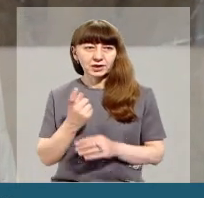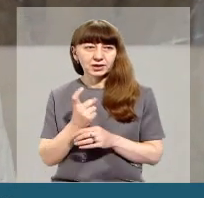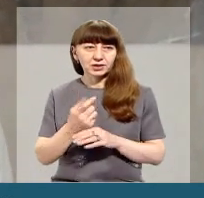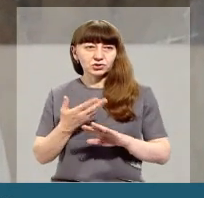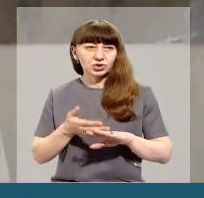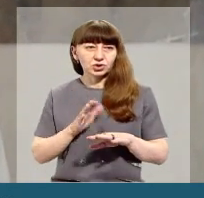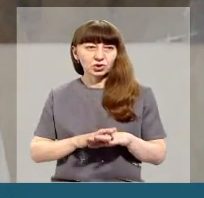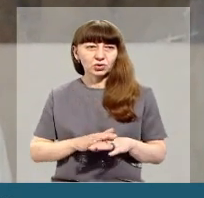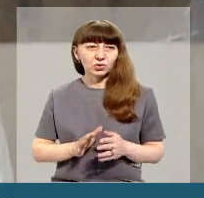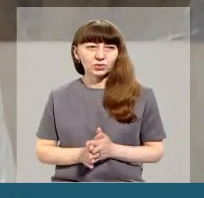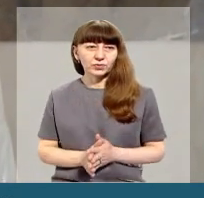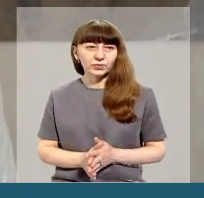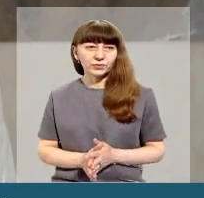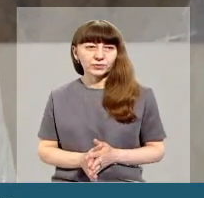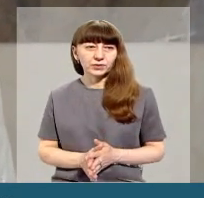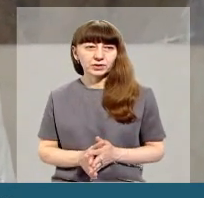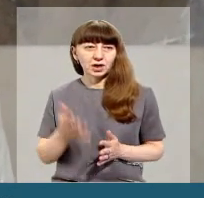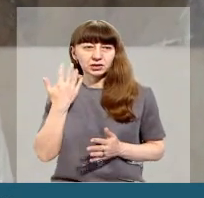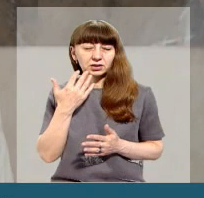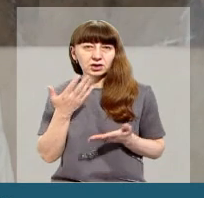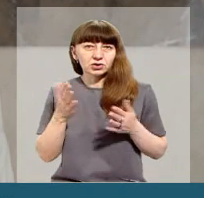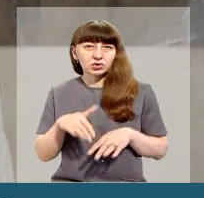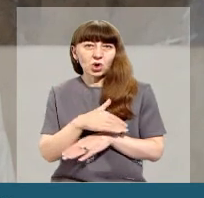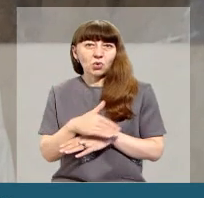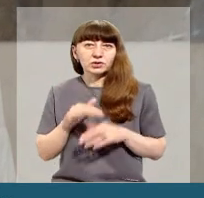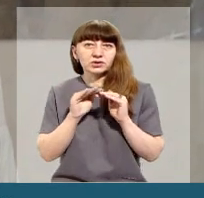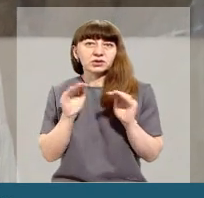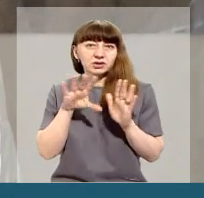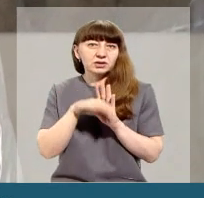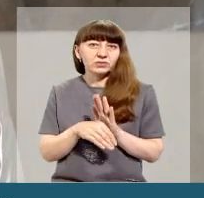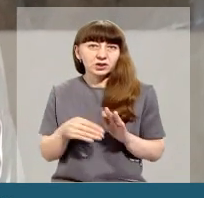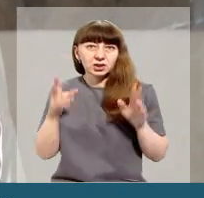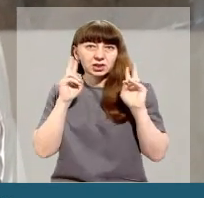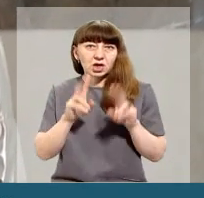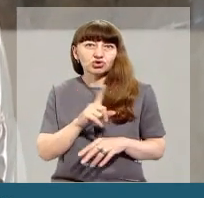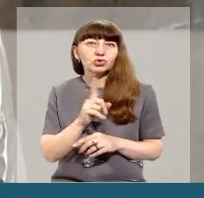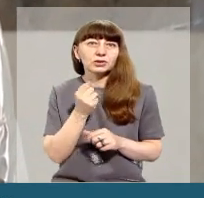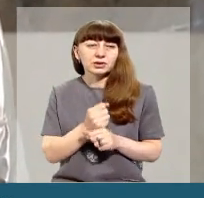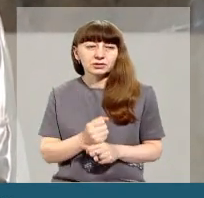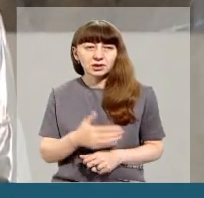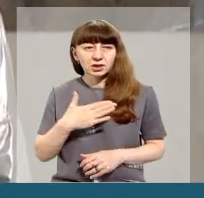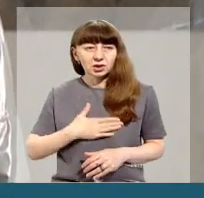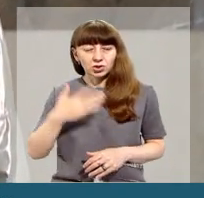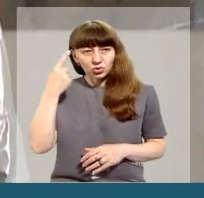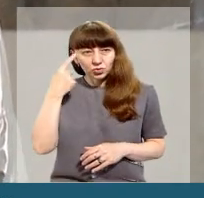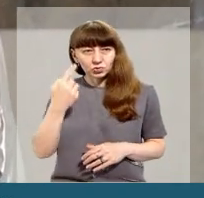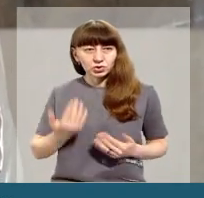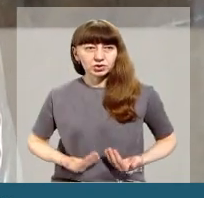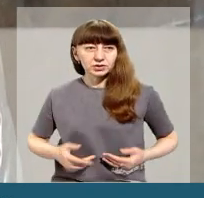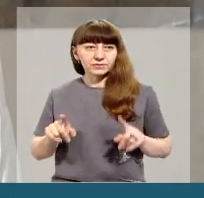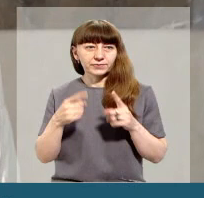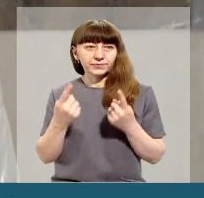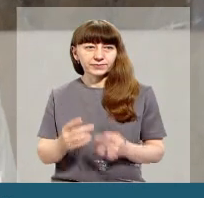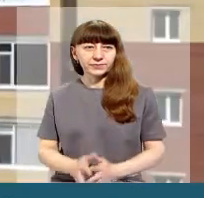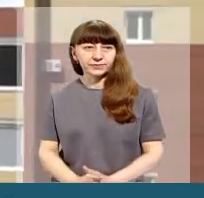тяжело, это пережить с детьми, когда ты остаешься на улице и не знаешь, что делать. Вот. Но я думаю, что жизнь налаживается, пусть